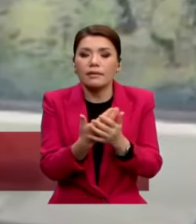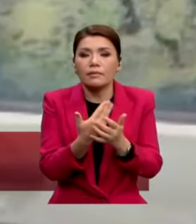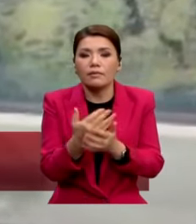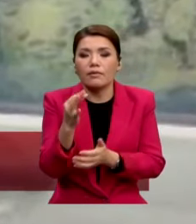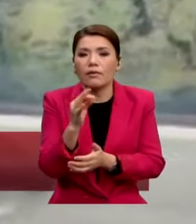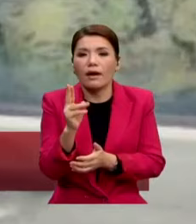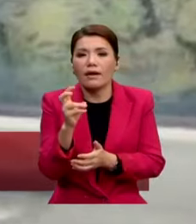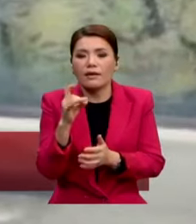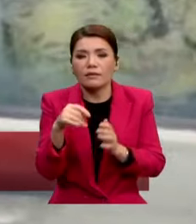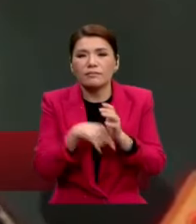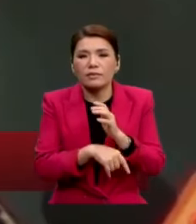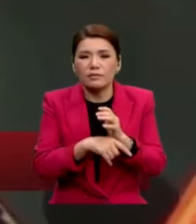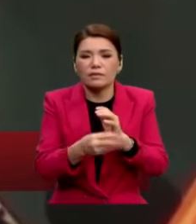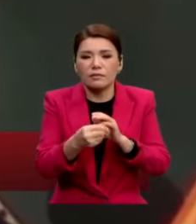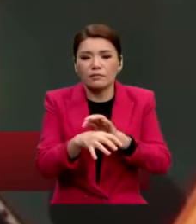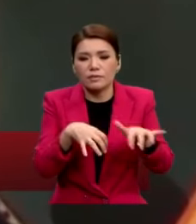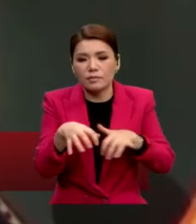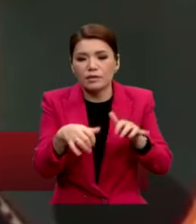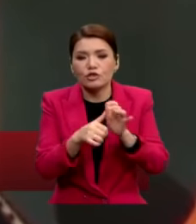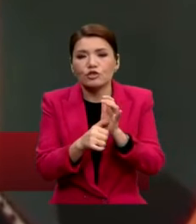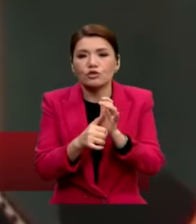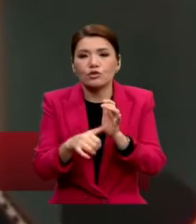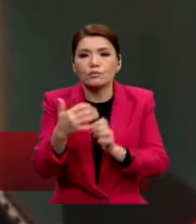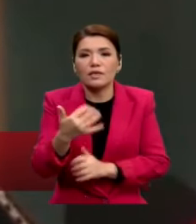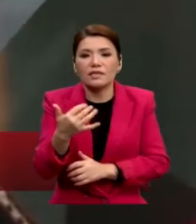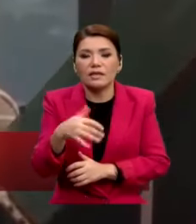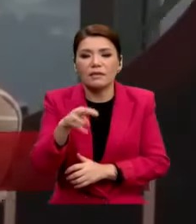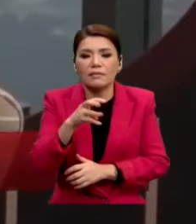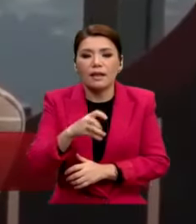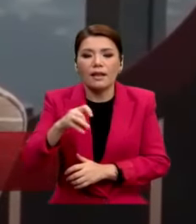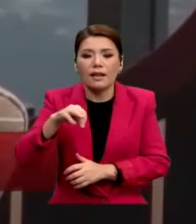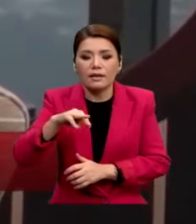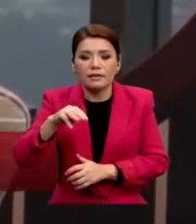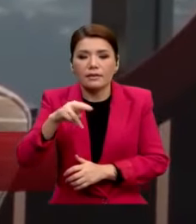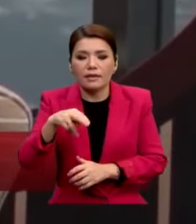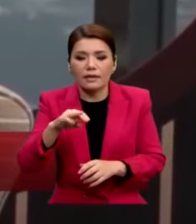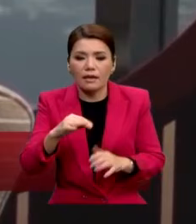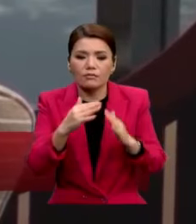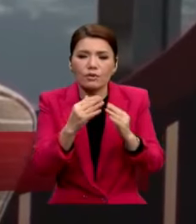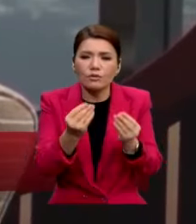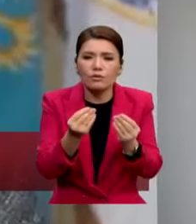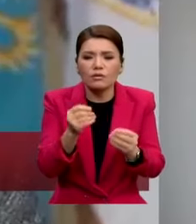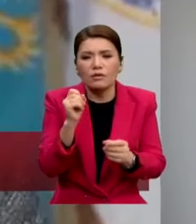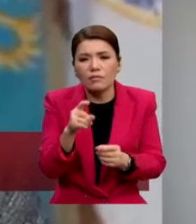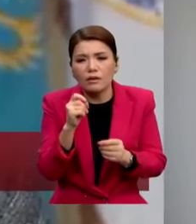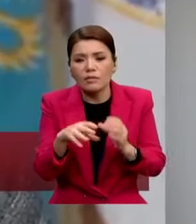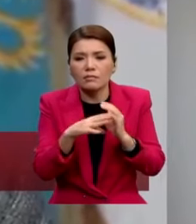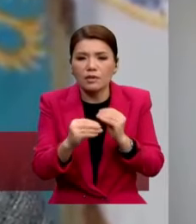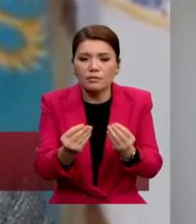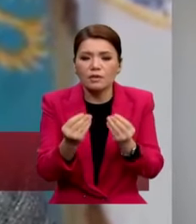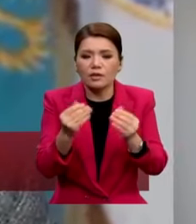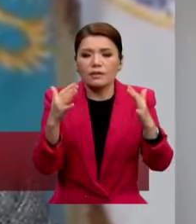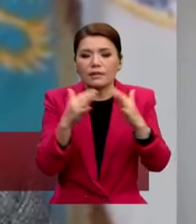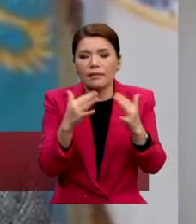Карата Сатабалды уже составила почти 650 миллиардов тенге. В их числе здания, эксклюзивные драгоценности и люксовые дома, а